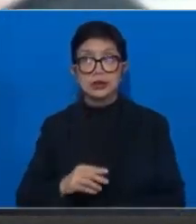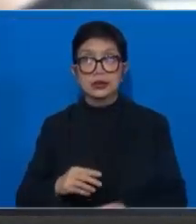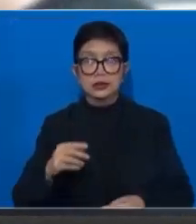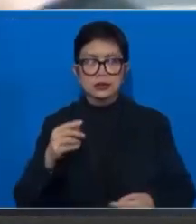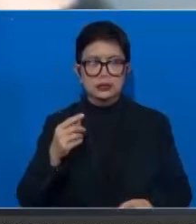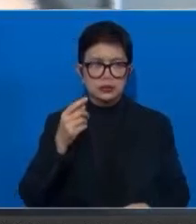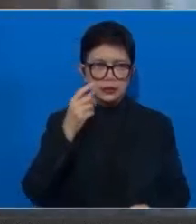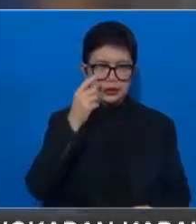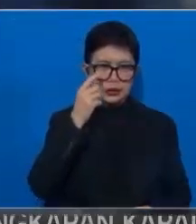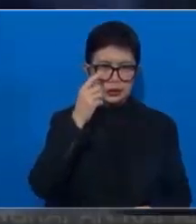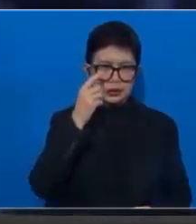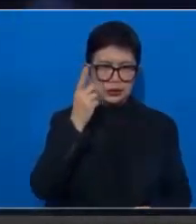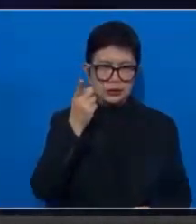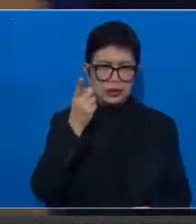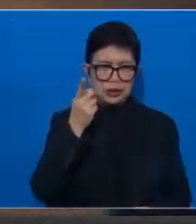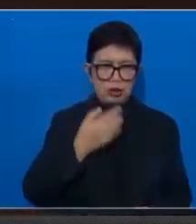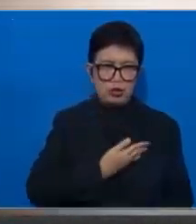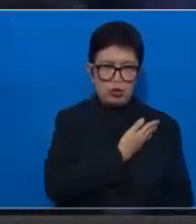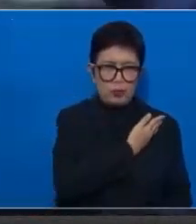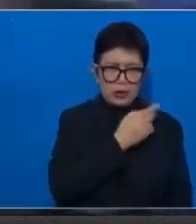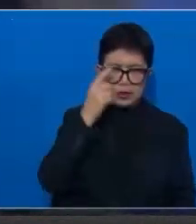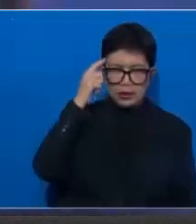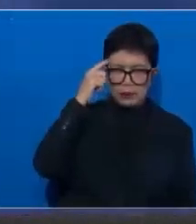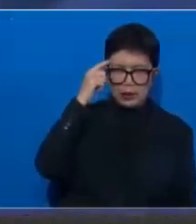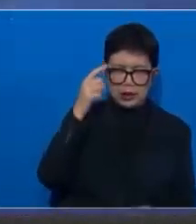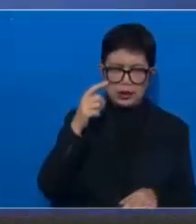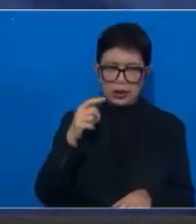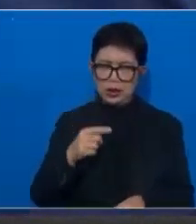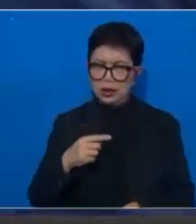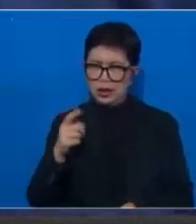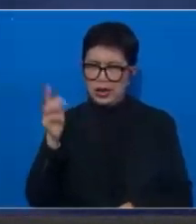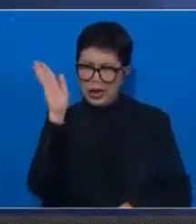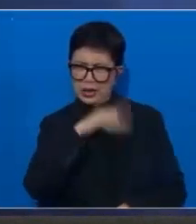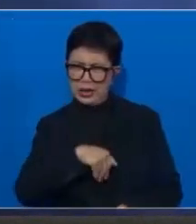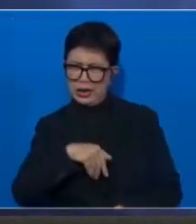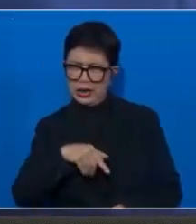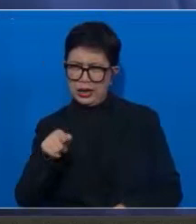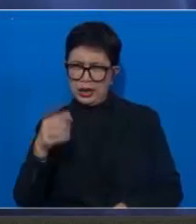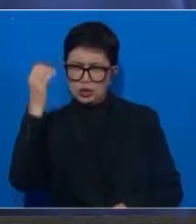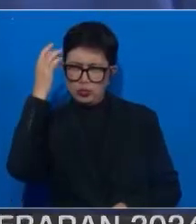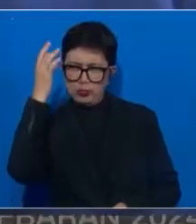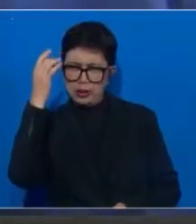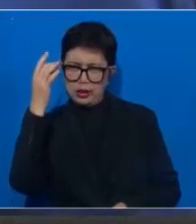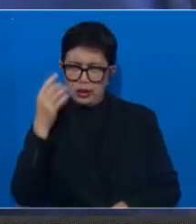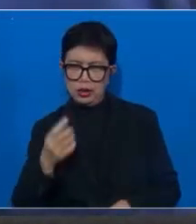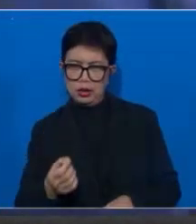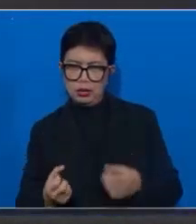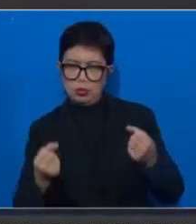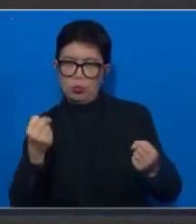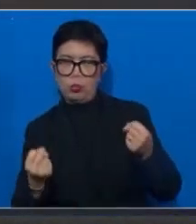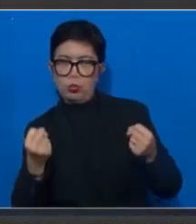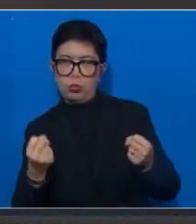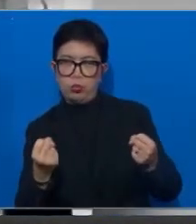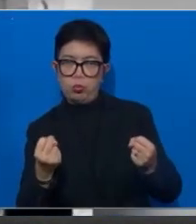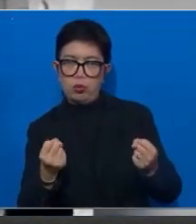Banten. Saat di ruas tol inilah, tersangka mengancam dan meminta korban mentransfer uang sebesar 100 juta rupiah dari